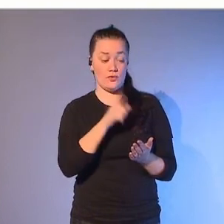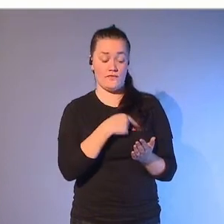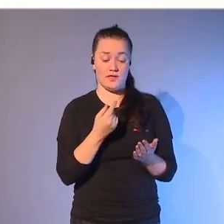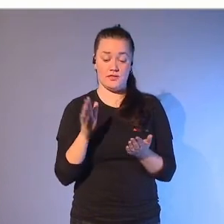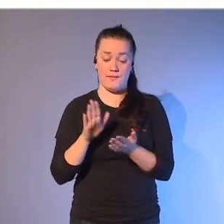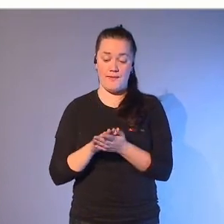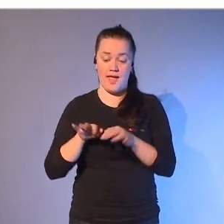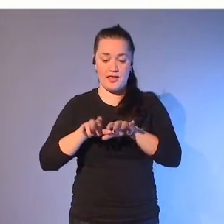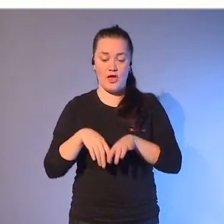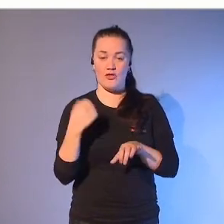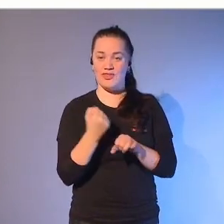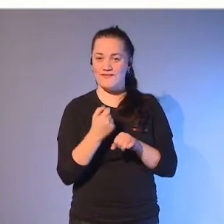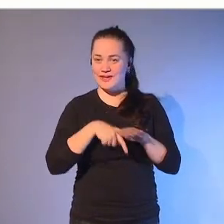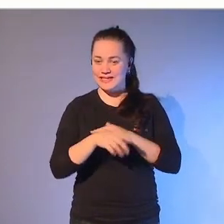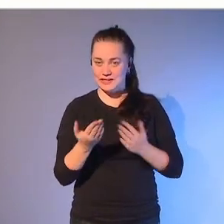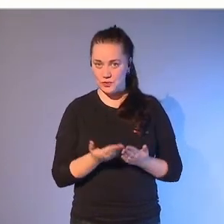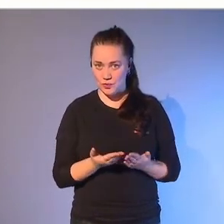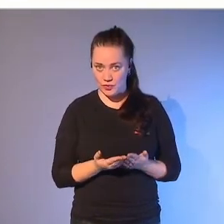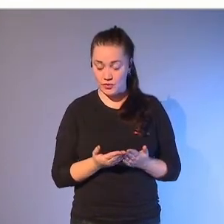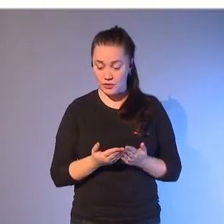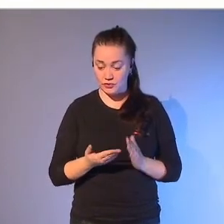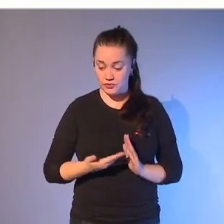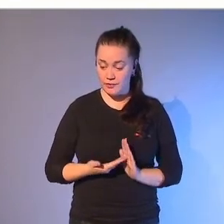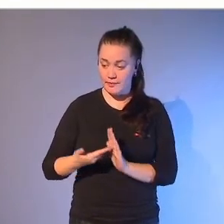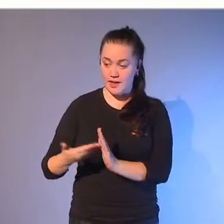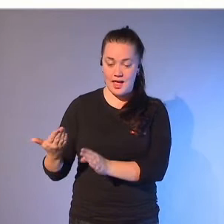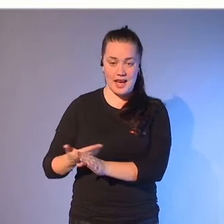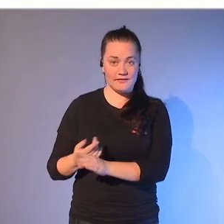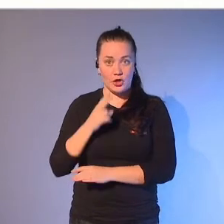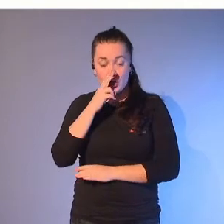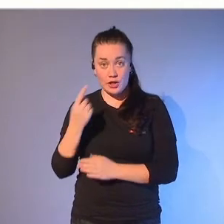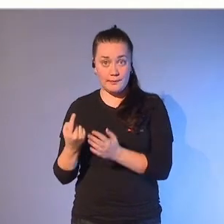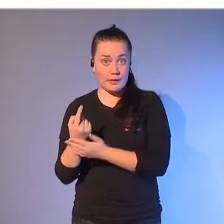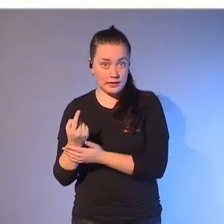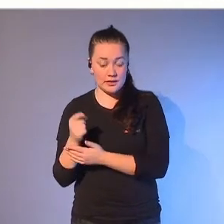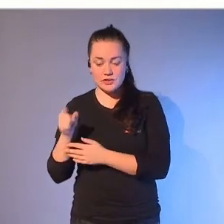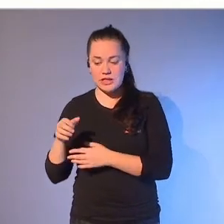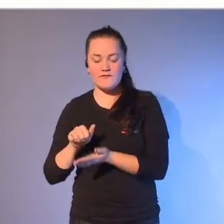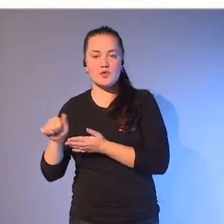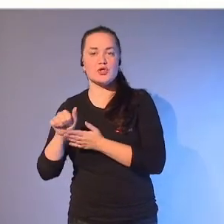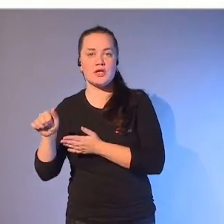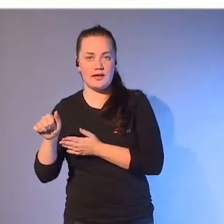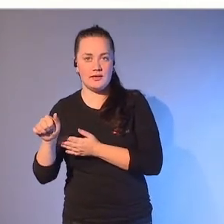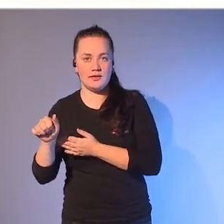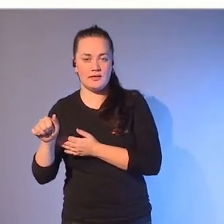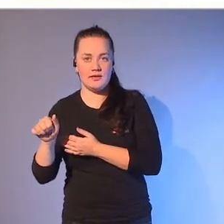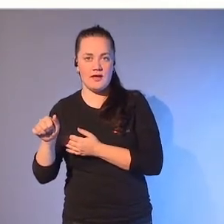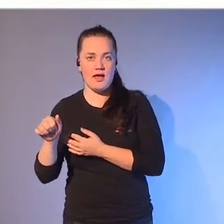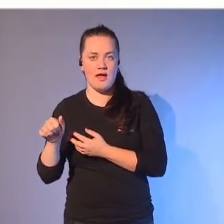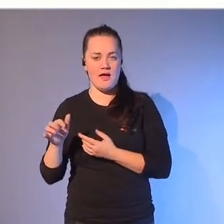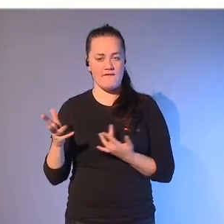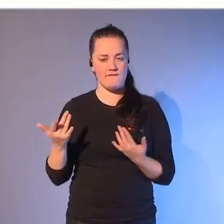inn dataverktøy som gir elevene nye muligheter til å uttrykke seg, hva